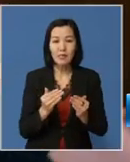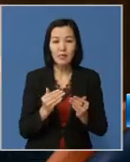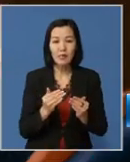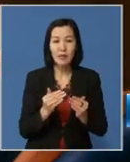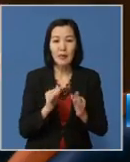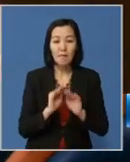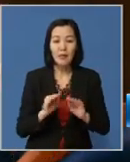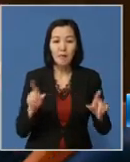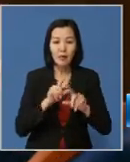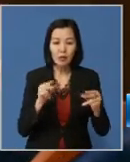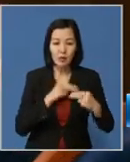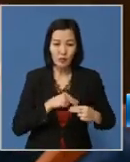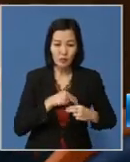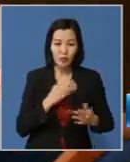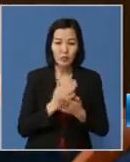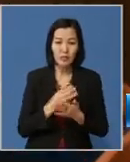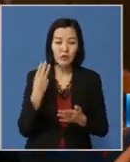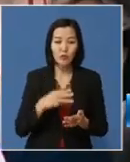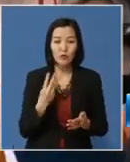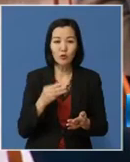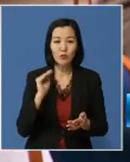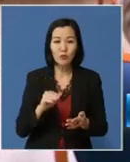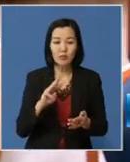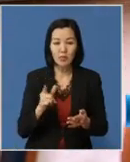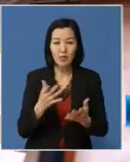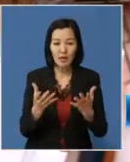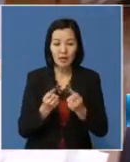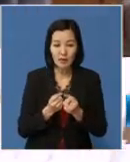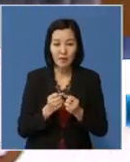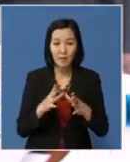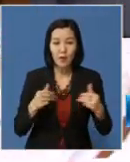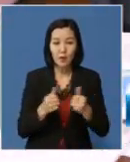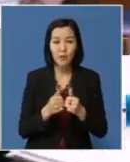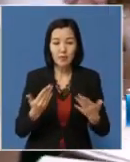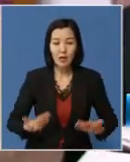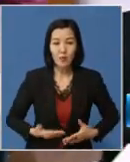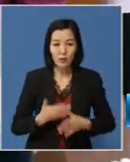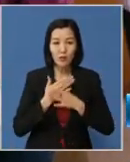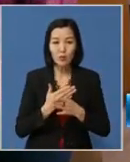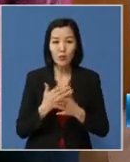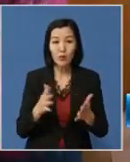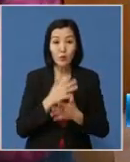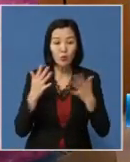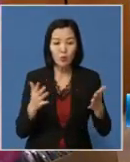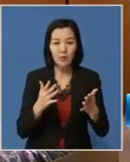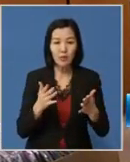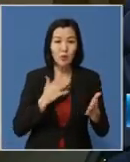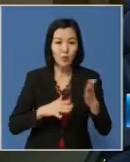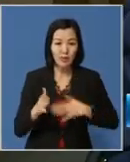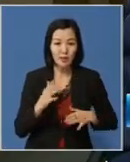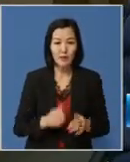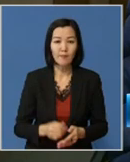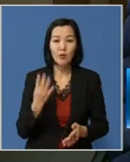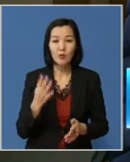болып істейді. Бүгінге дейін мемлекеттен 33000 теңге алып келген отбасы енді әлеуметтік көмектің еселенетінін естіп қуанып қалды.